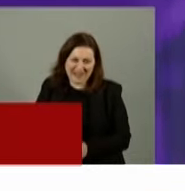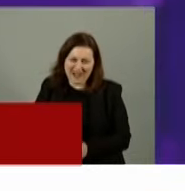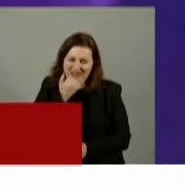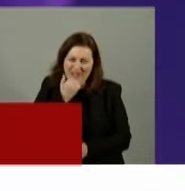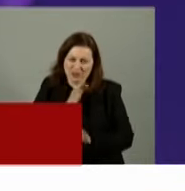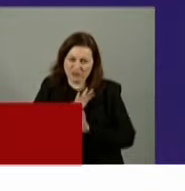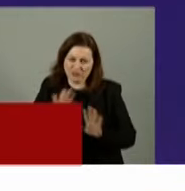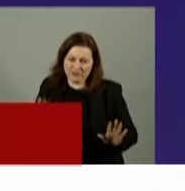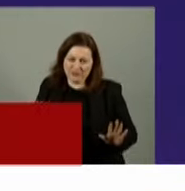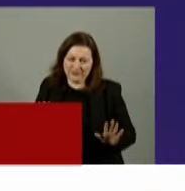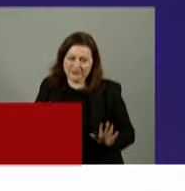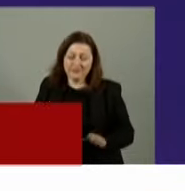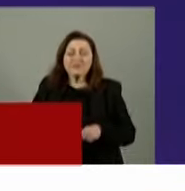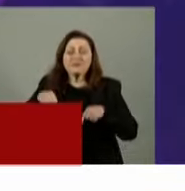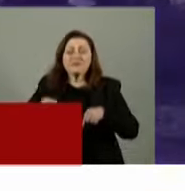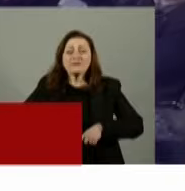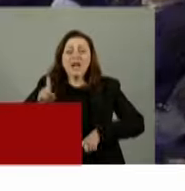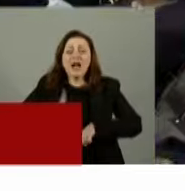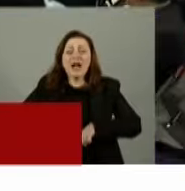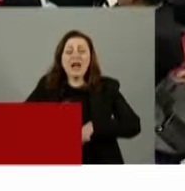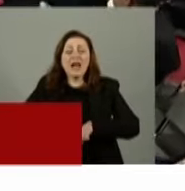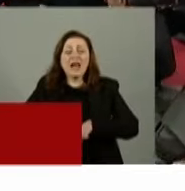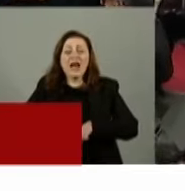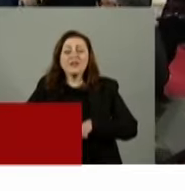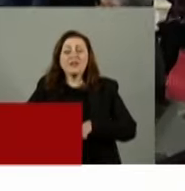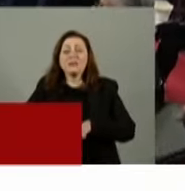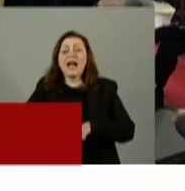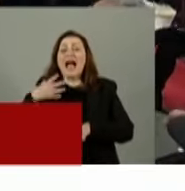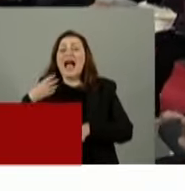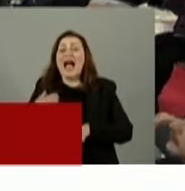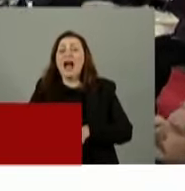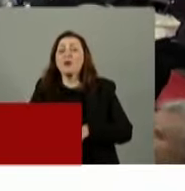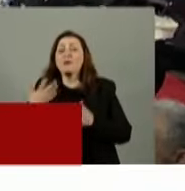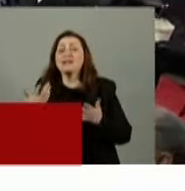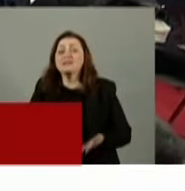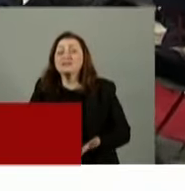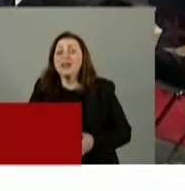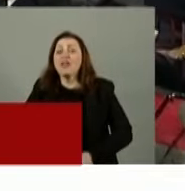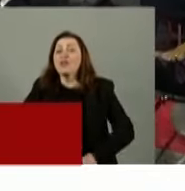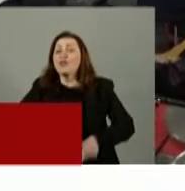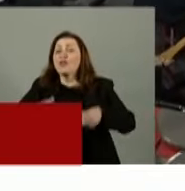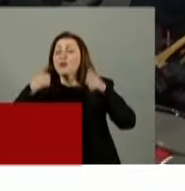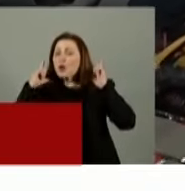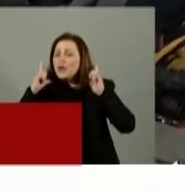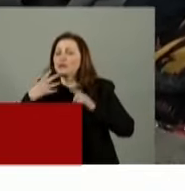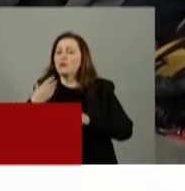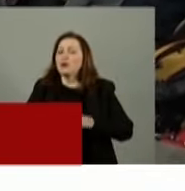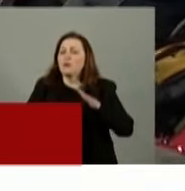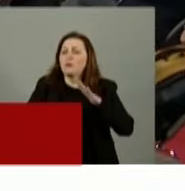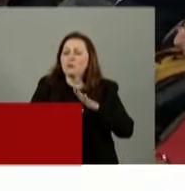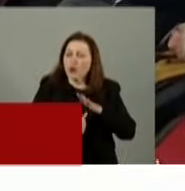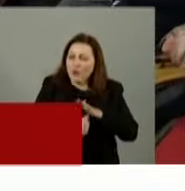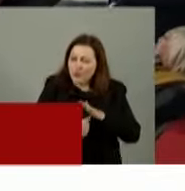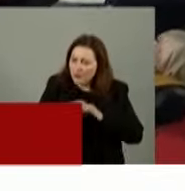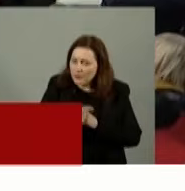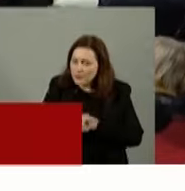αρκεστεί στο να μείνει στο παρασκήνιο. Αν αυτή τη φορά λοιπόν ξανακερδίσει ο κύριος Κασελάκης, δεν θα έχουμε μία δεύτερη νίκη του